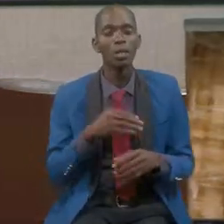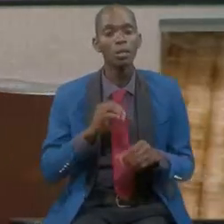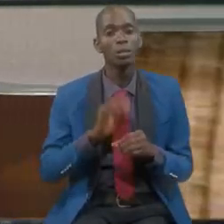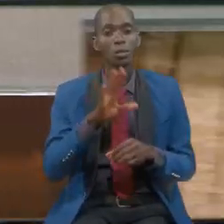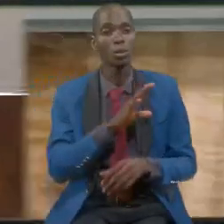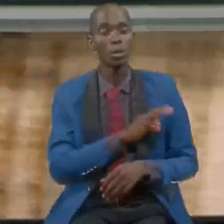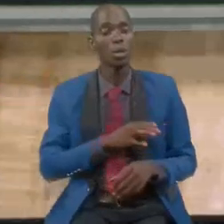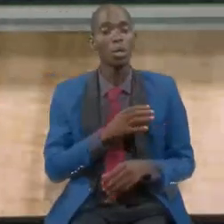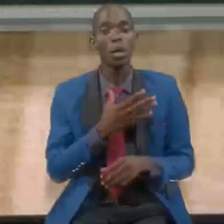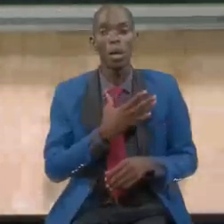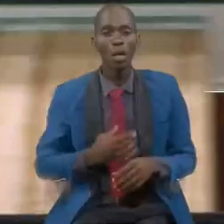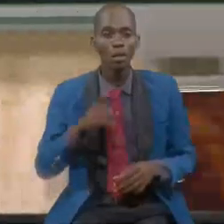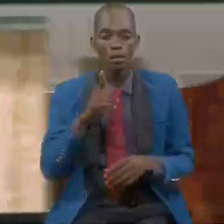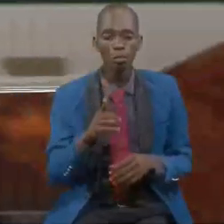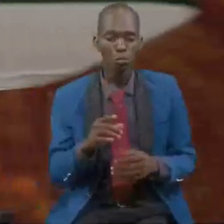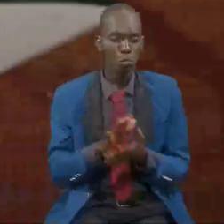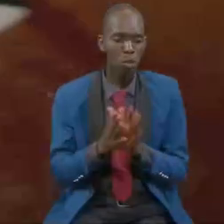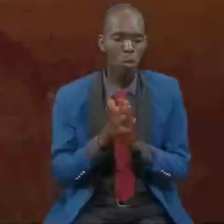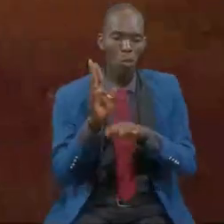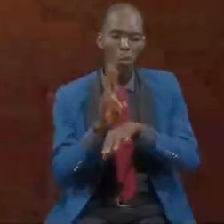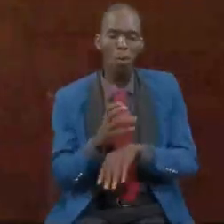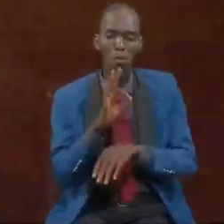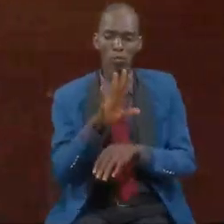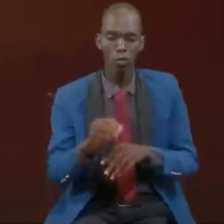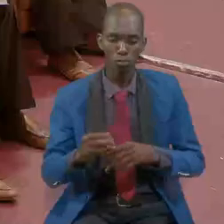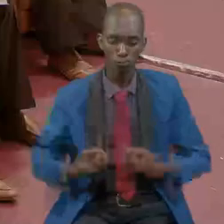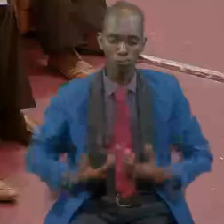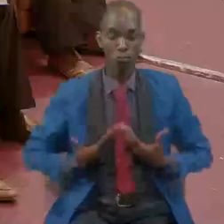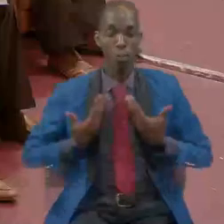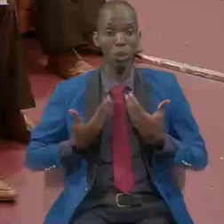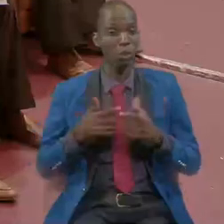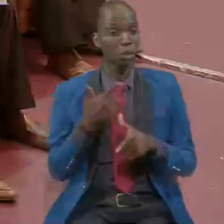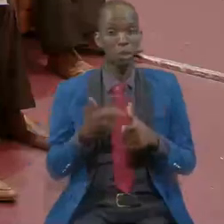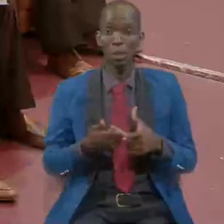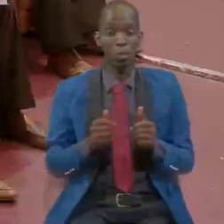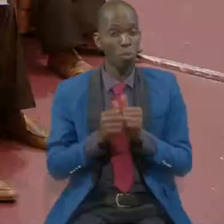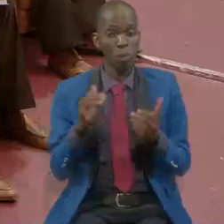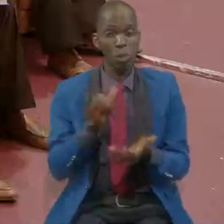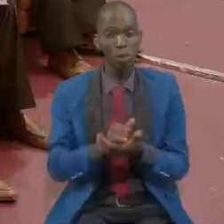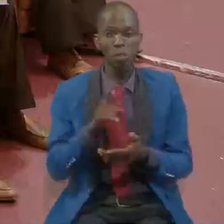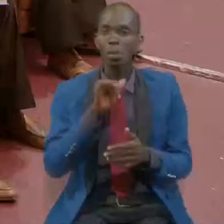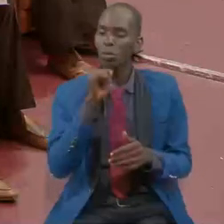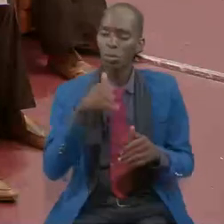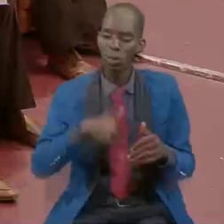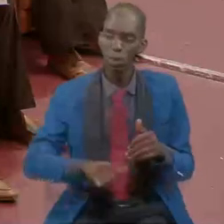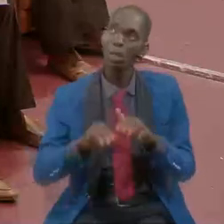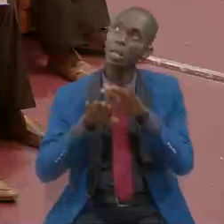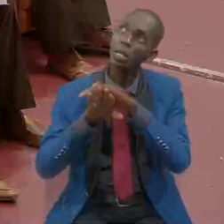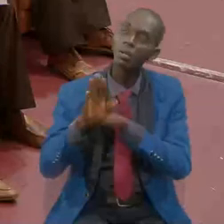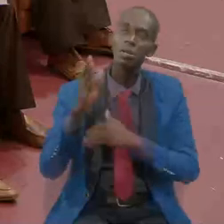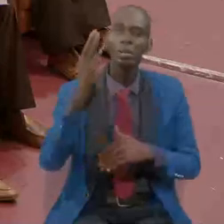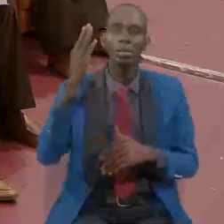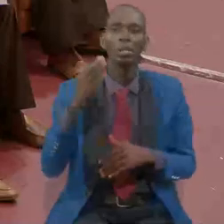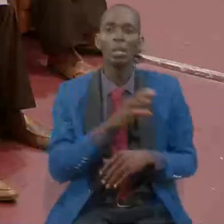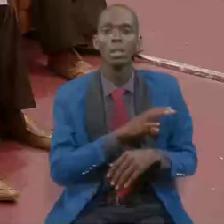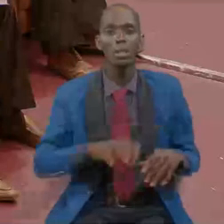de votre caractère, et que la parole ne fait pas partie de votre motivation, de toute votre vie, vous n'êtes pas encore entré dans le royaume de